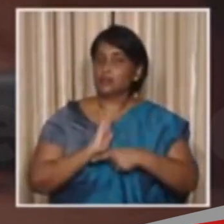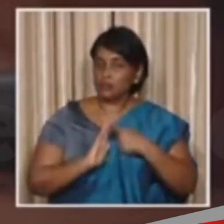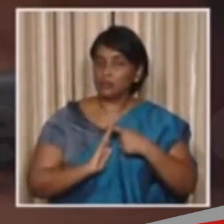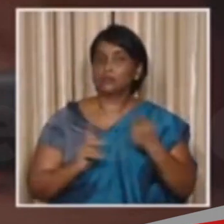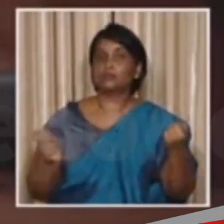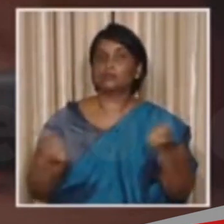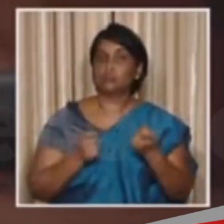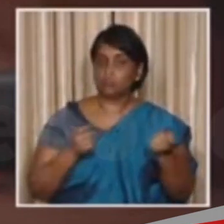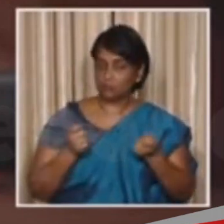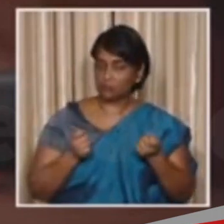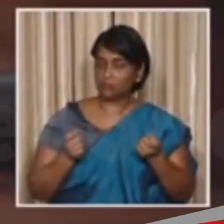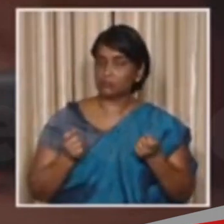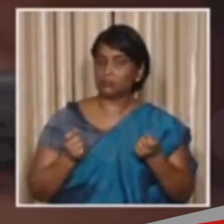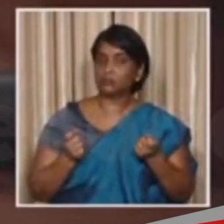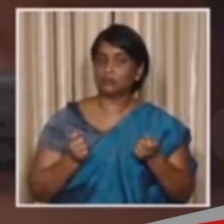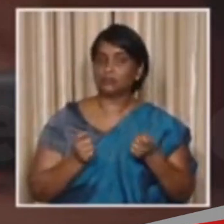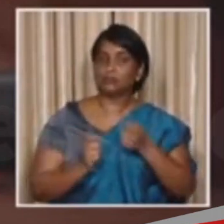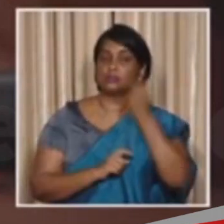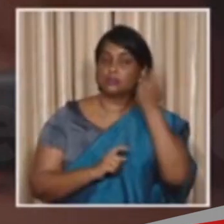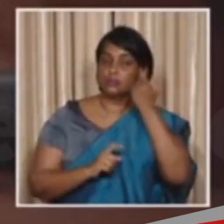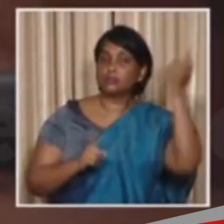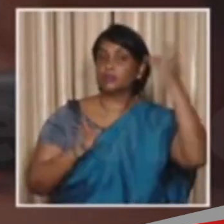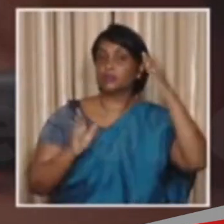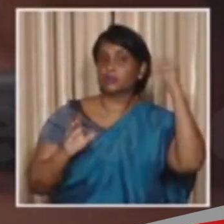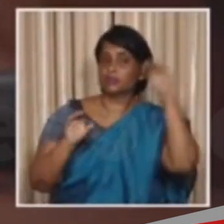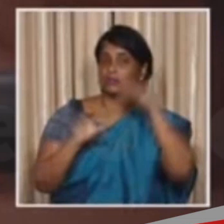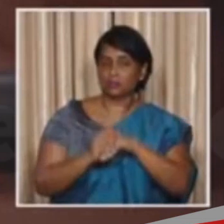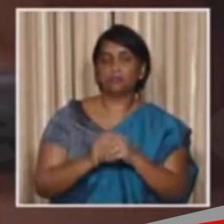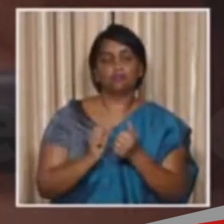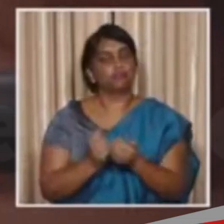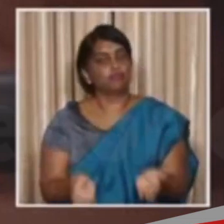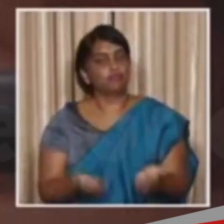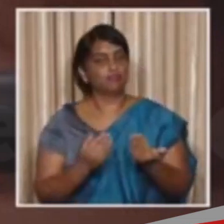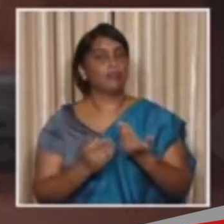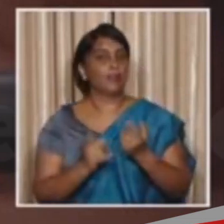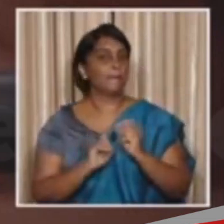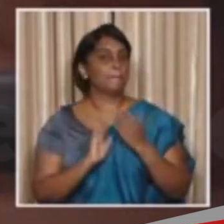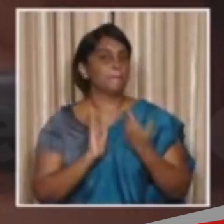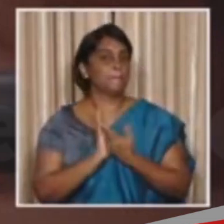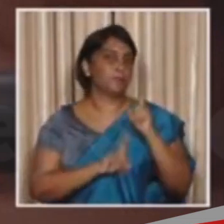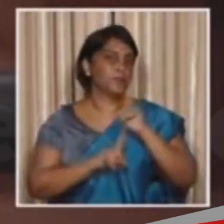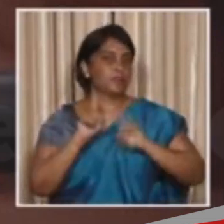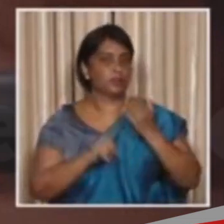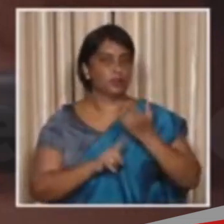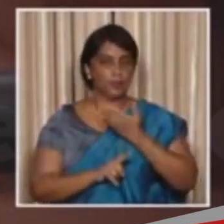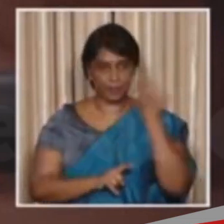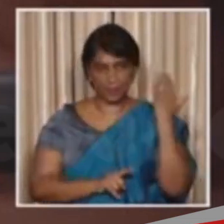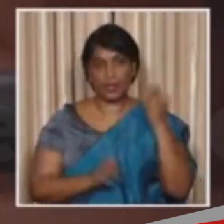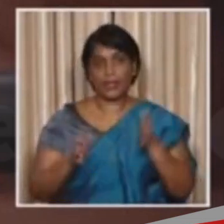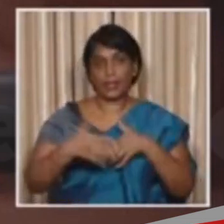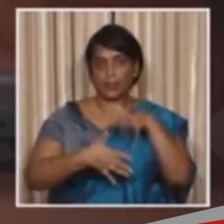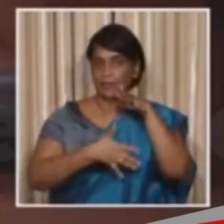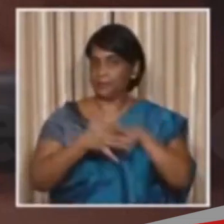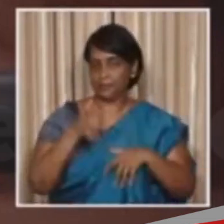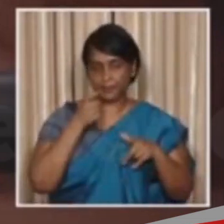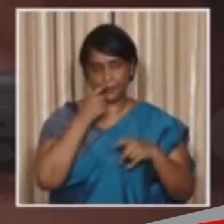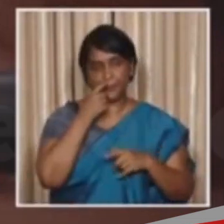වෙළඳපොළ ගවේෂණය කිරීම සඳහා උත්ප්‍රේරකයක් ලෙස මෙම ප්‍රතිපත්තිය සාකච්ඡා කළ හැකි කියලා. ඒක තමයි කැබිනට් පත්‍රිකාවේ